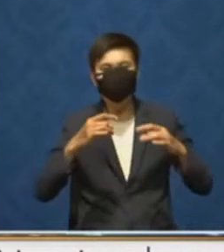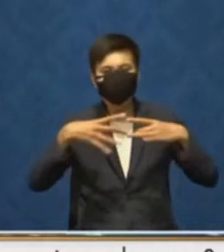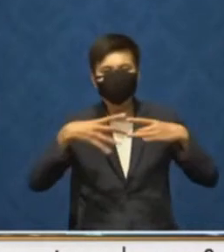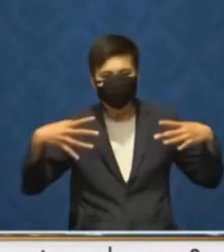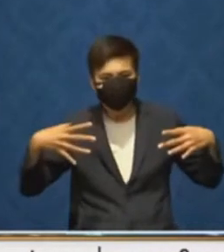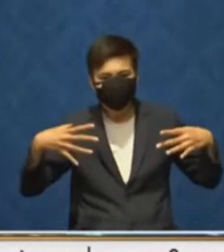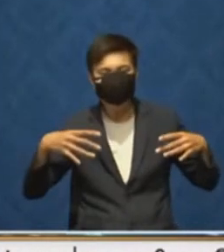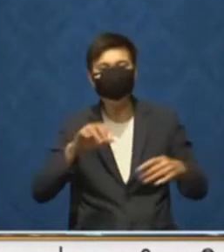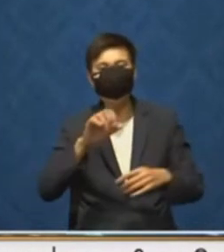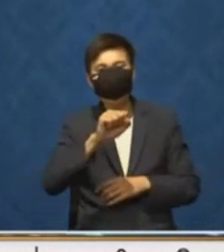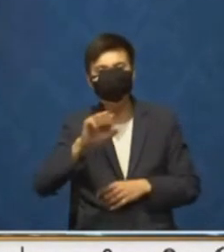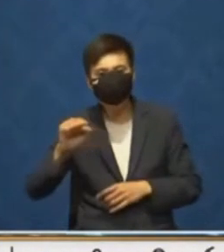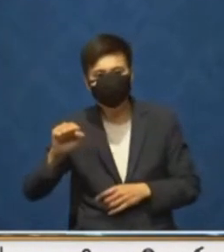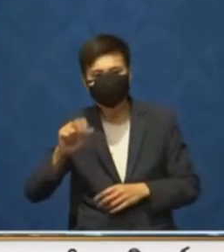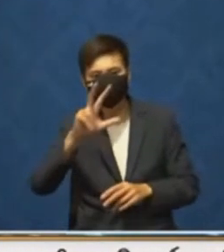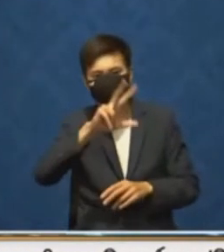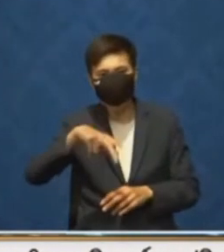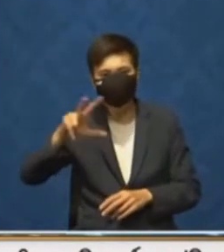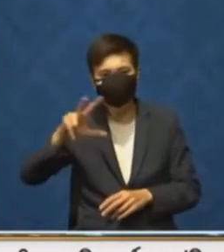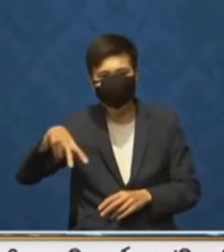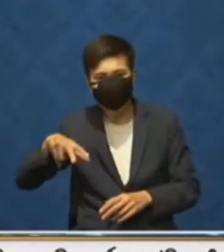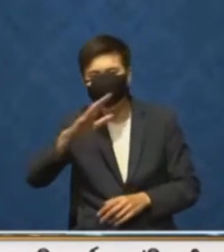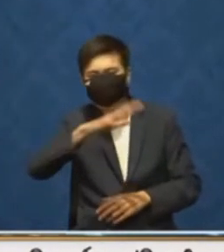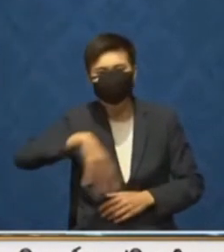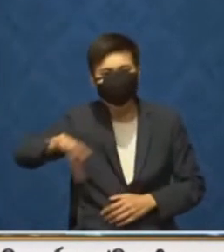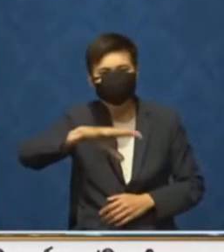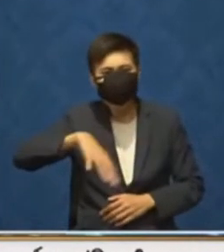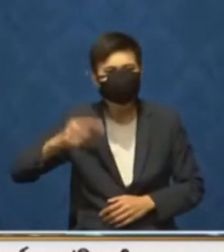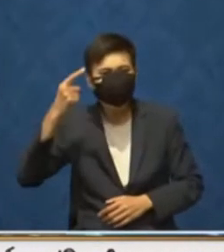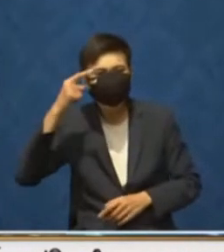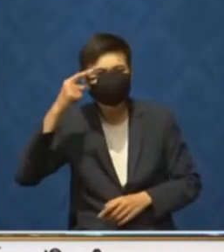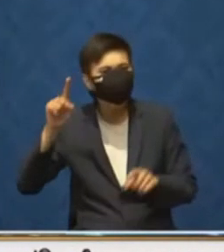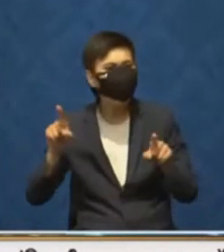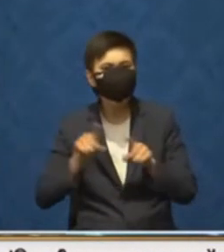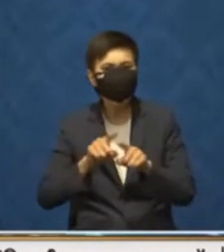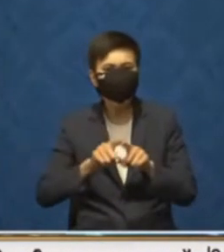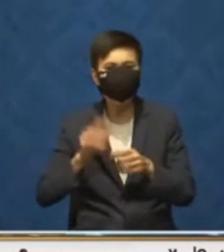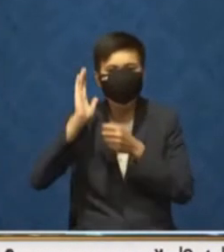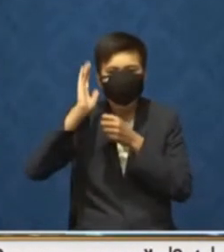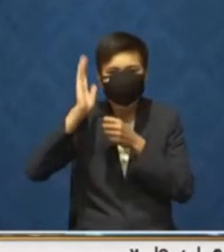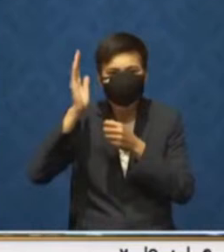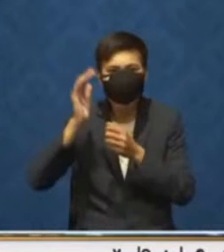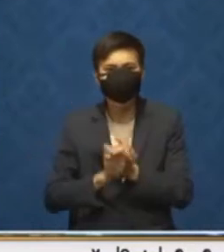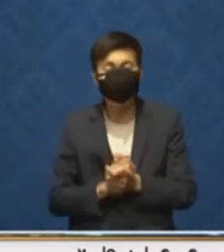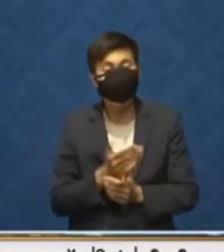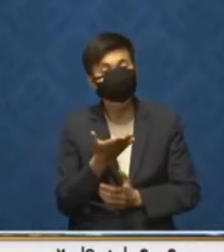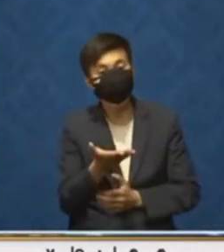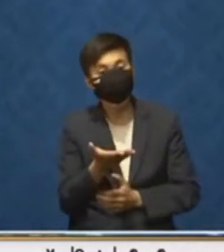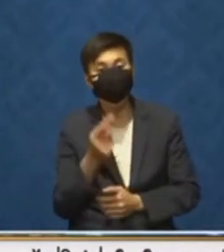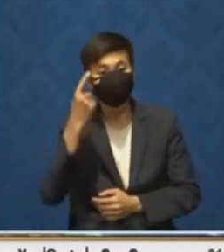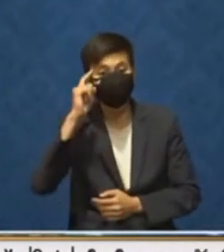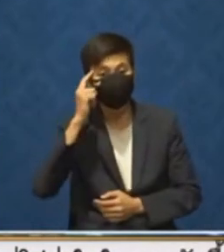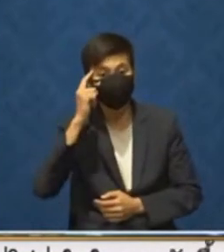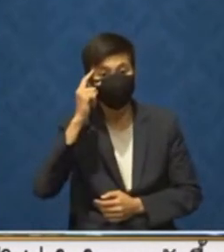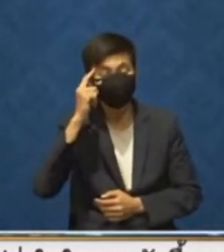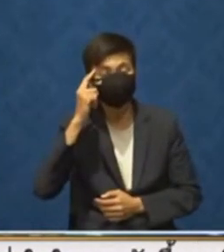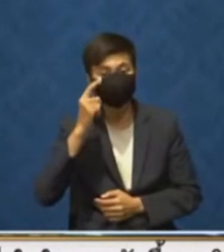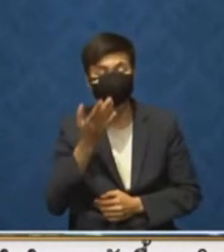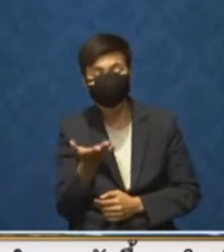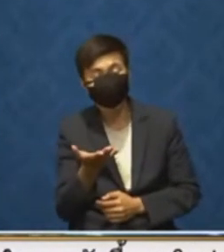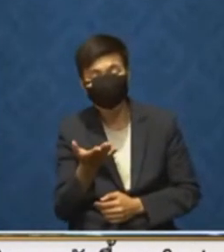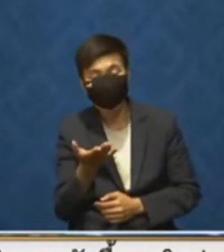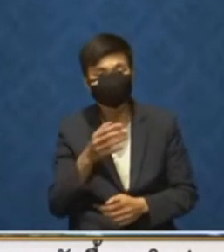การของเพื่อไทยทุกคนพูดเป็นเสียงเดียวกันก็จะประทานว่าท่านนายกแถลงออกมาท่านไม่รู้เรื่องว่าท่านกำลังพูดอะไรอยู่